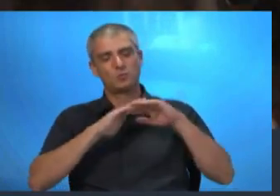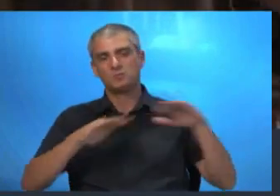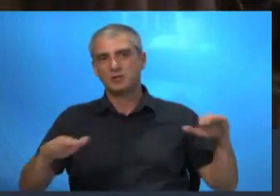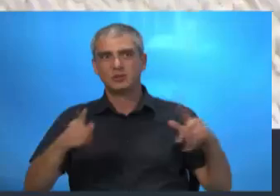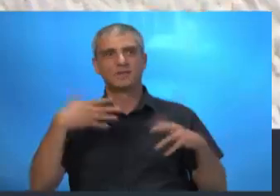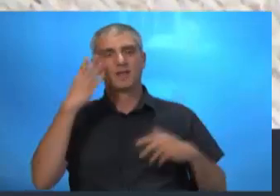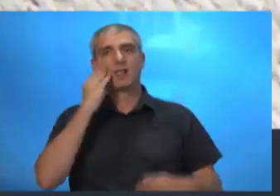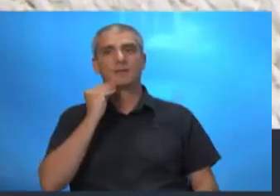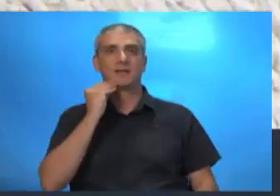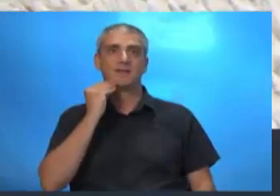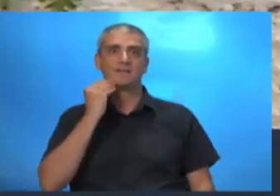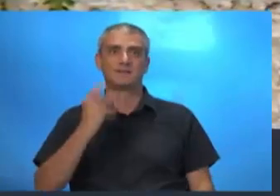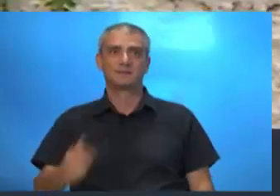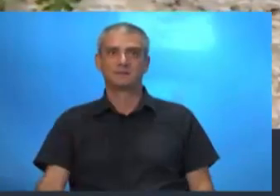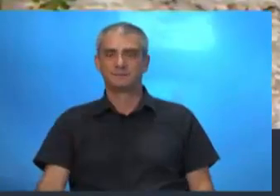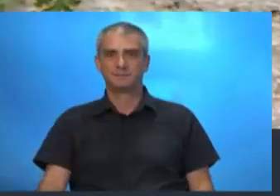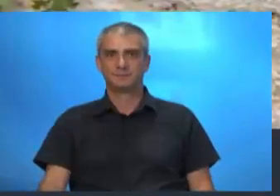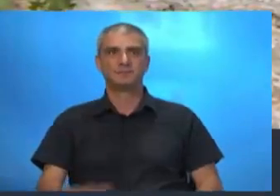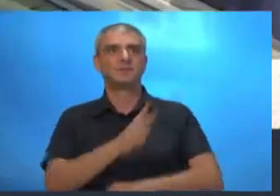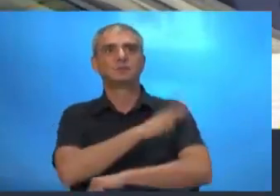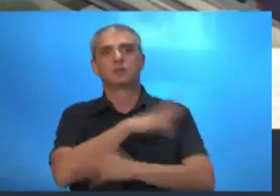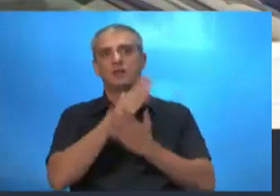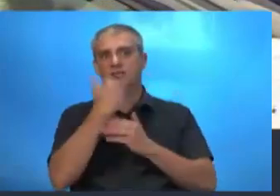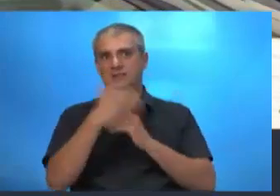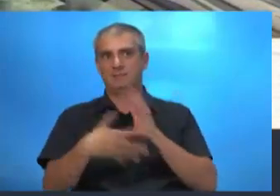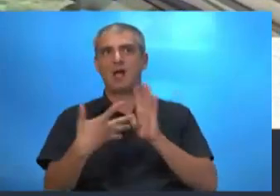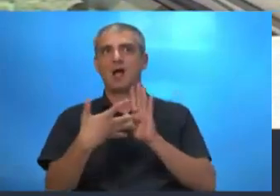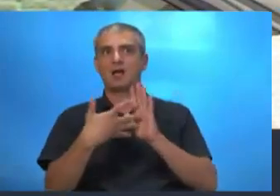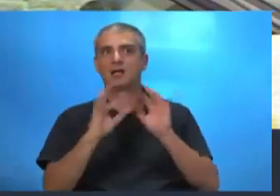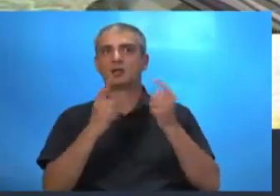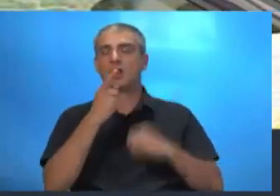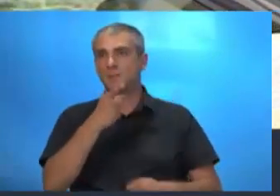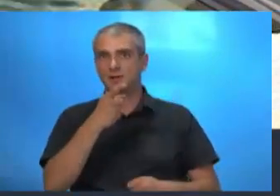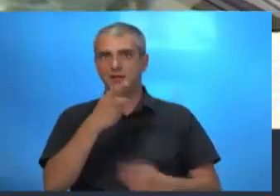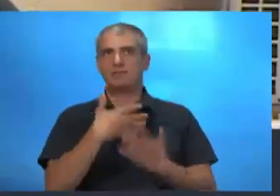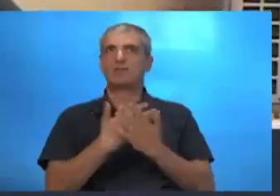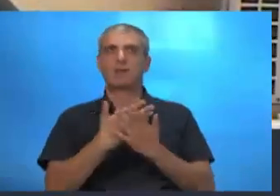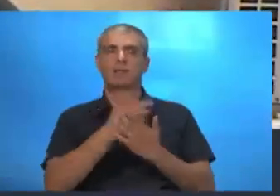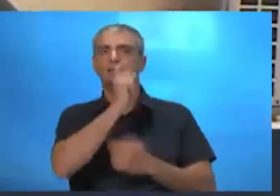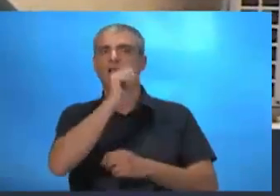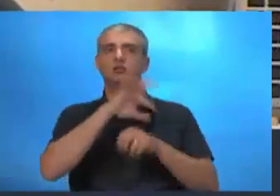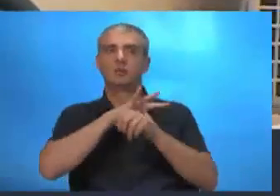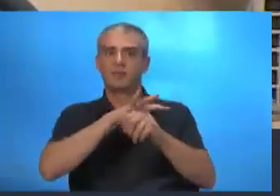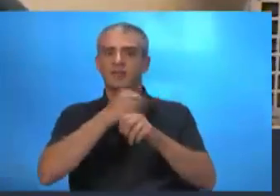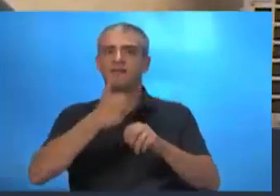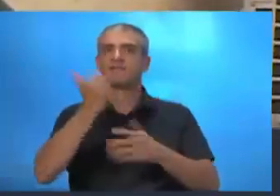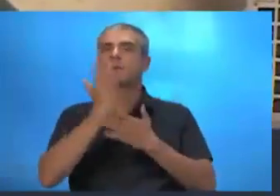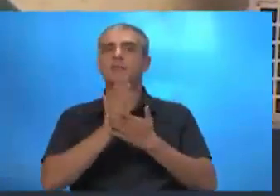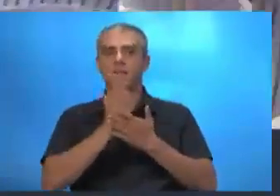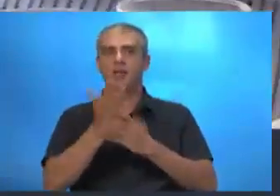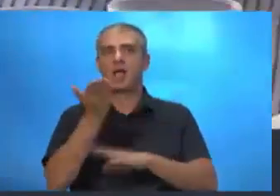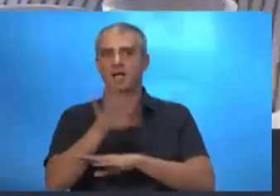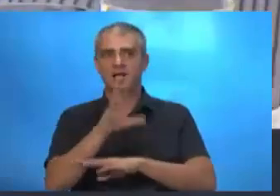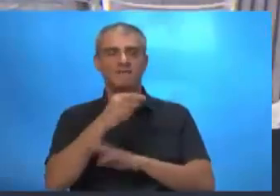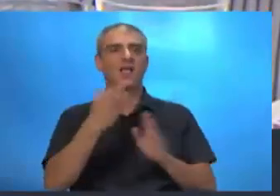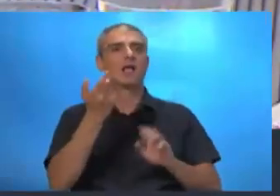כיף. המשטרה סיימה לאחרונה את חקירת המקרה, והמליצה להאשים את המדריך ומנהל המכינה בהריגה וגרימת